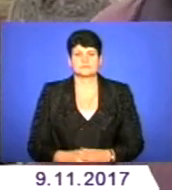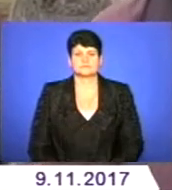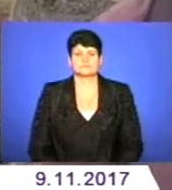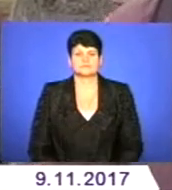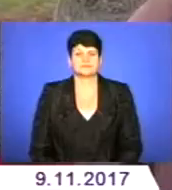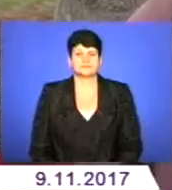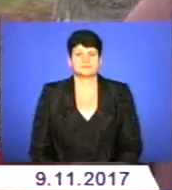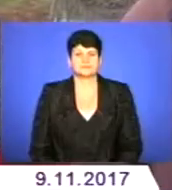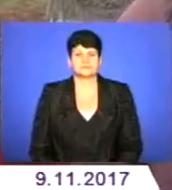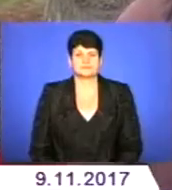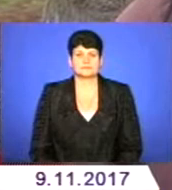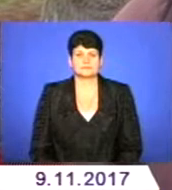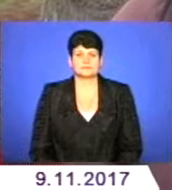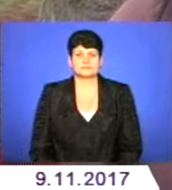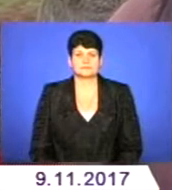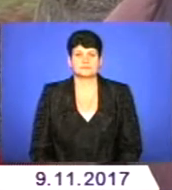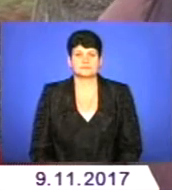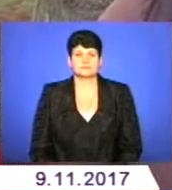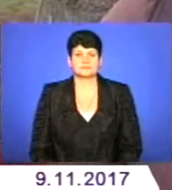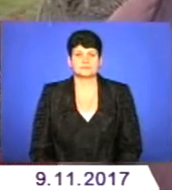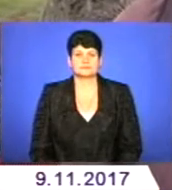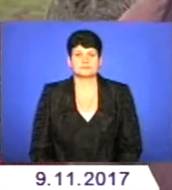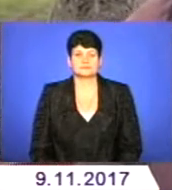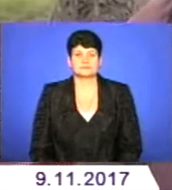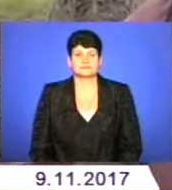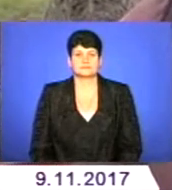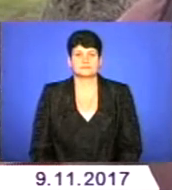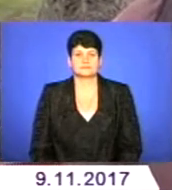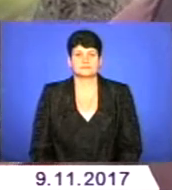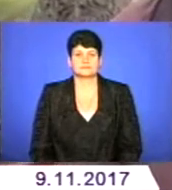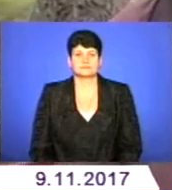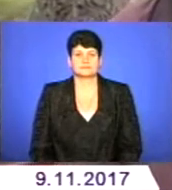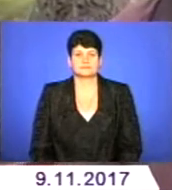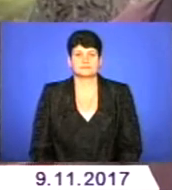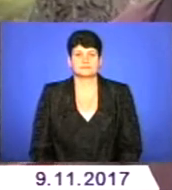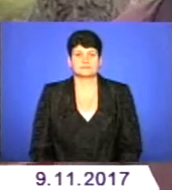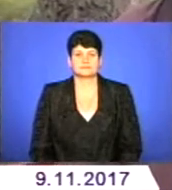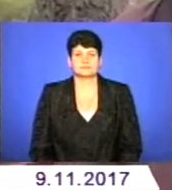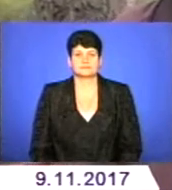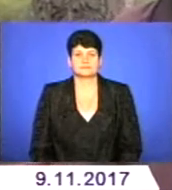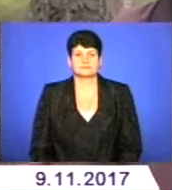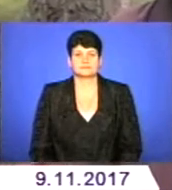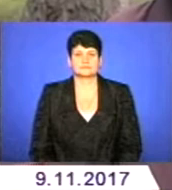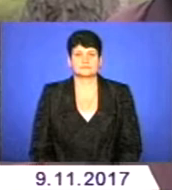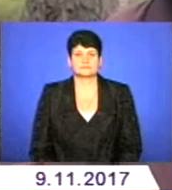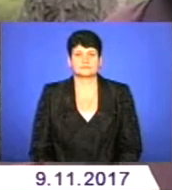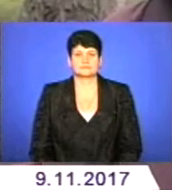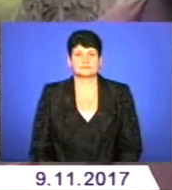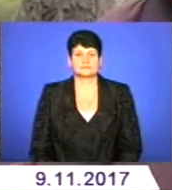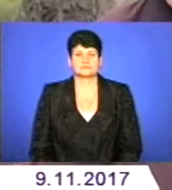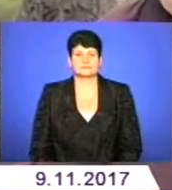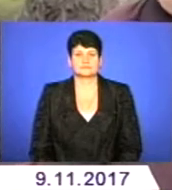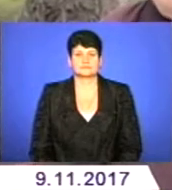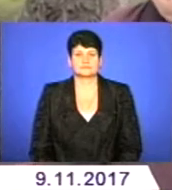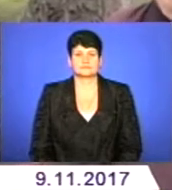не вникали. Чи знаєте ви, що можна звертатися за перерахунком, якщо вам, скажімо, послугу або не надавали, або надавали не